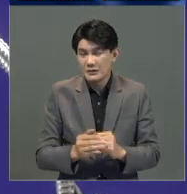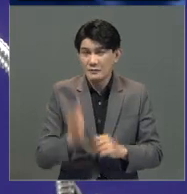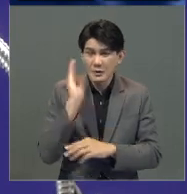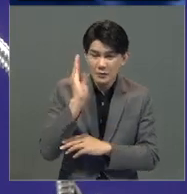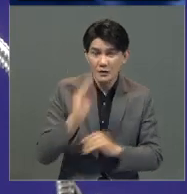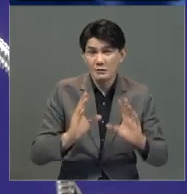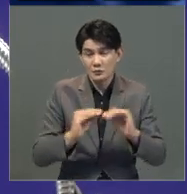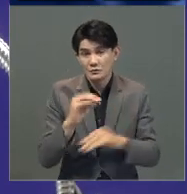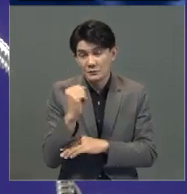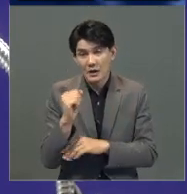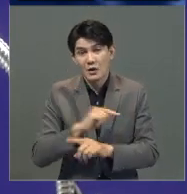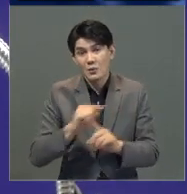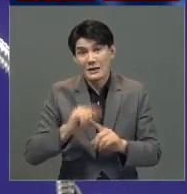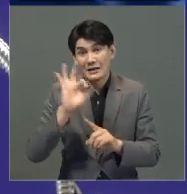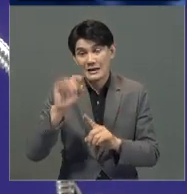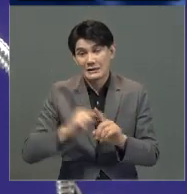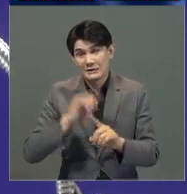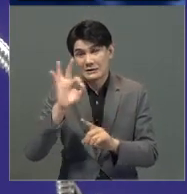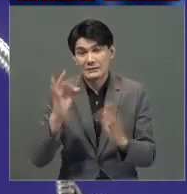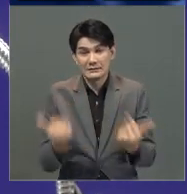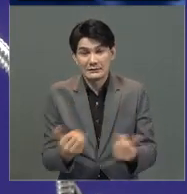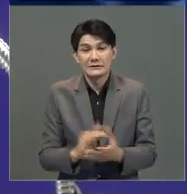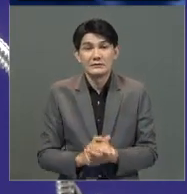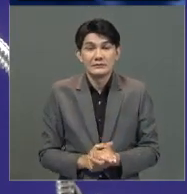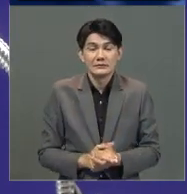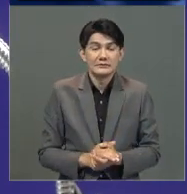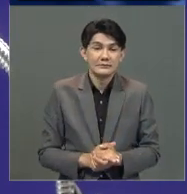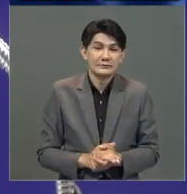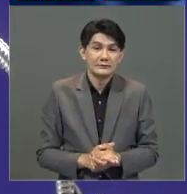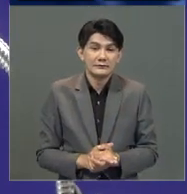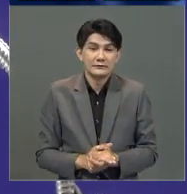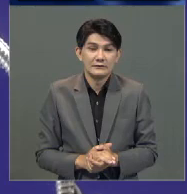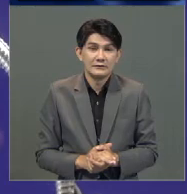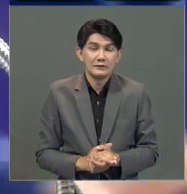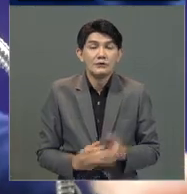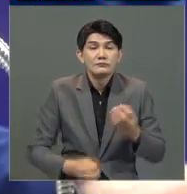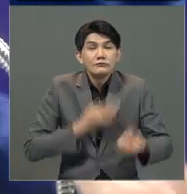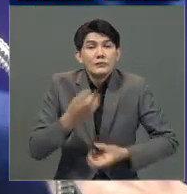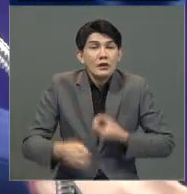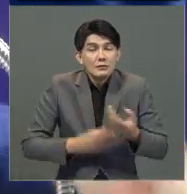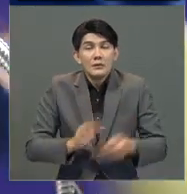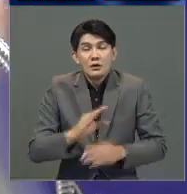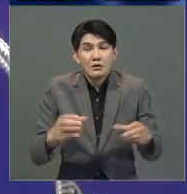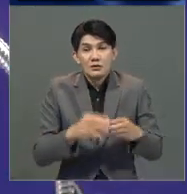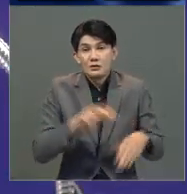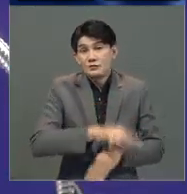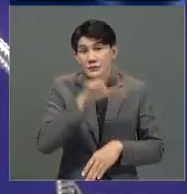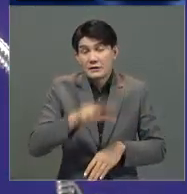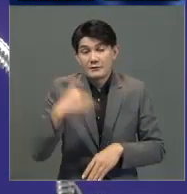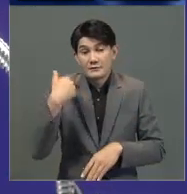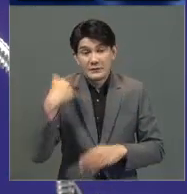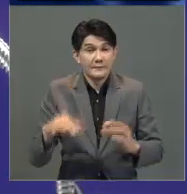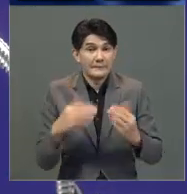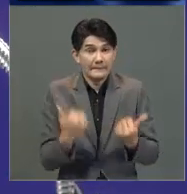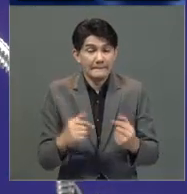ในการประชุมสภาวันที่ 9กันยายนนี้ด้วยค่ะมันก็เป็นเรื่องของการแสดงความคิดเห็นในฝั่งของพรรคเพื่อไทยนะ